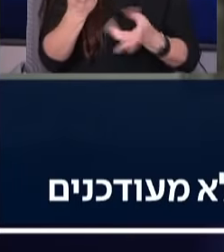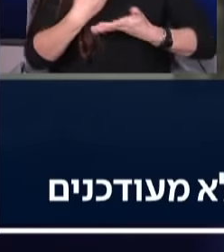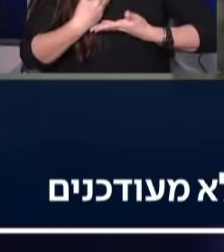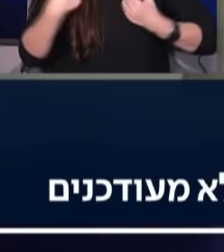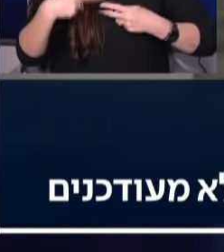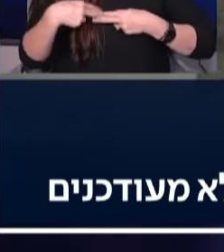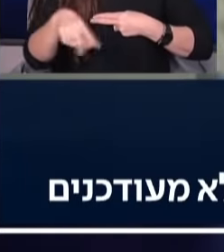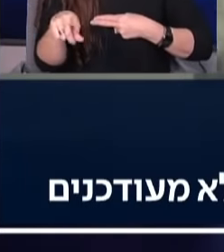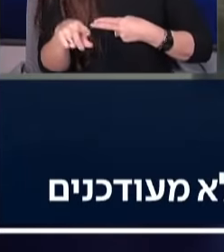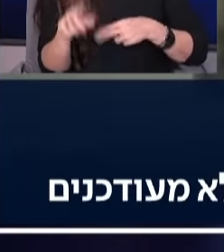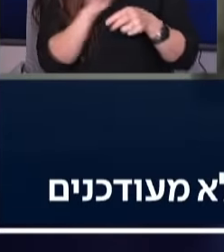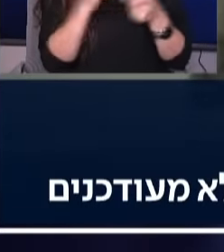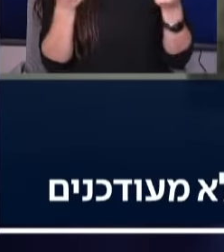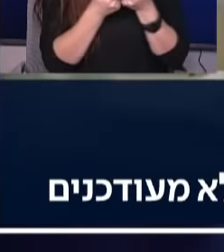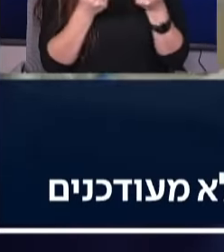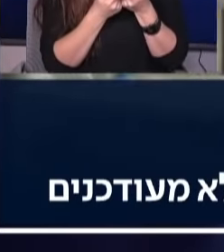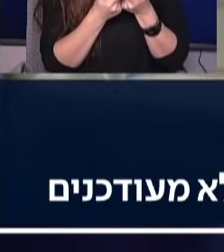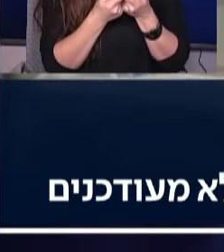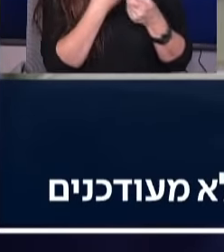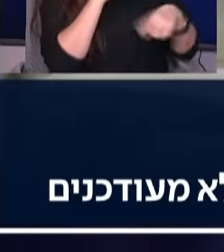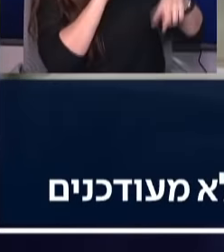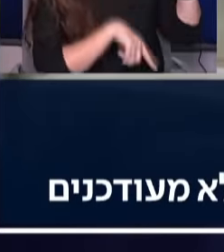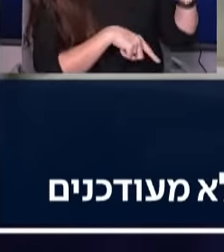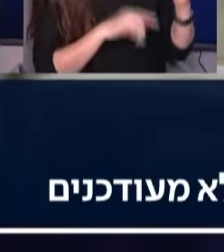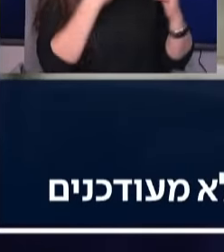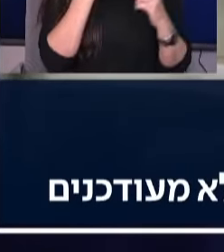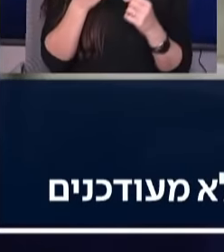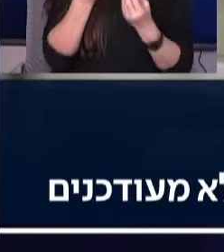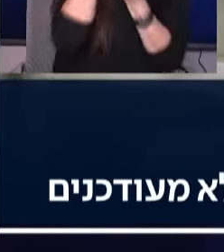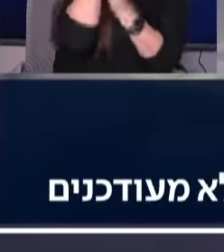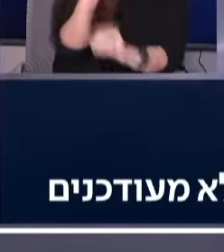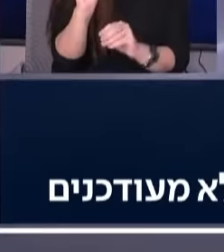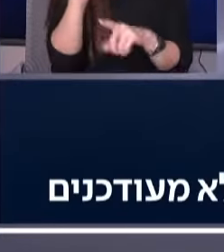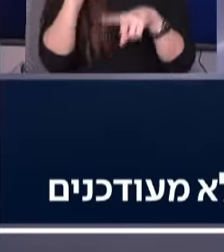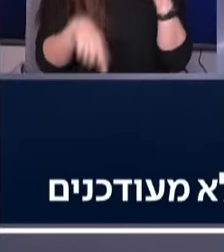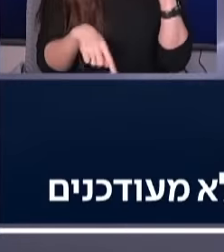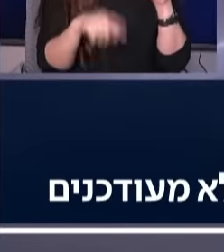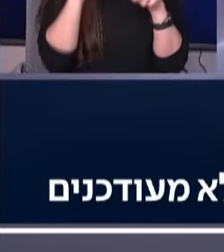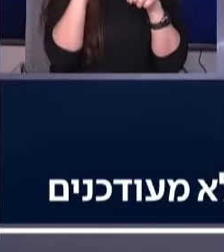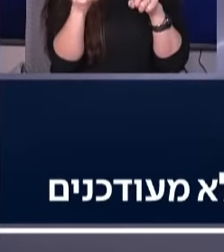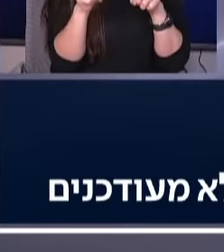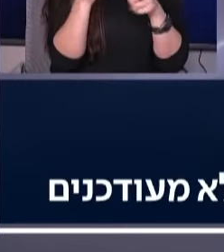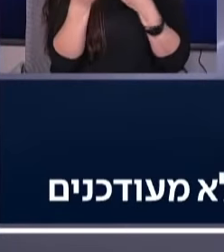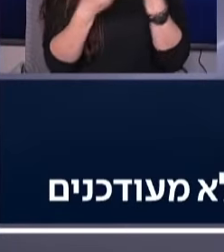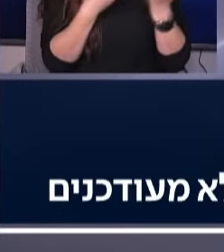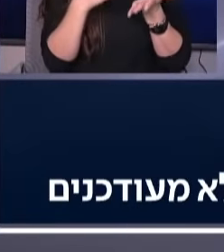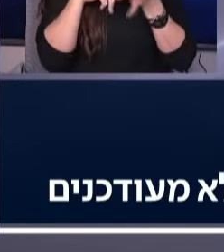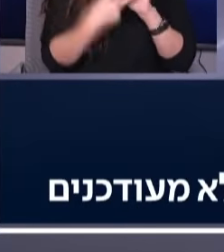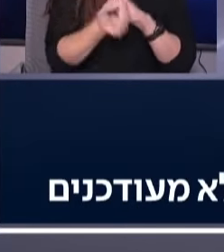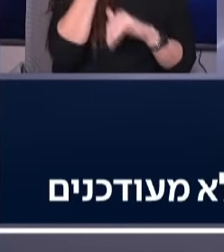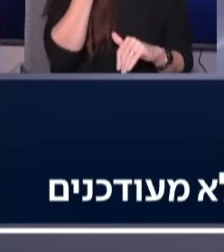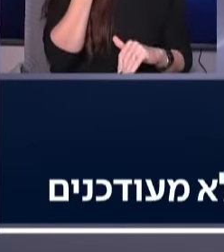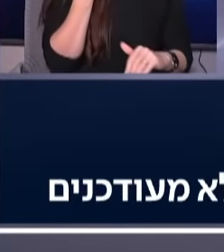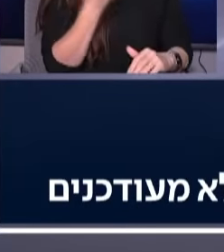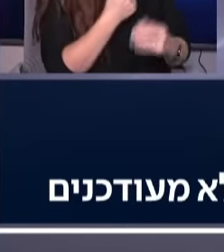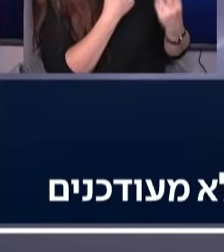הקרובים, שאינם רלוונטיים. כלומר, שגויים, מסרונים שגויים. שבעצם מתייחסים למתווה הקודם שכבר הוא לא רלוונטי. לא כדאי להתקן את המסרונים במקום להודיע שהם